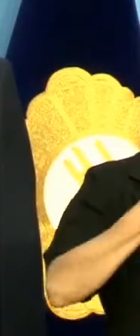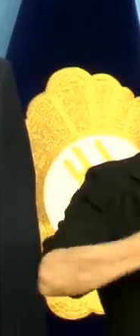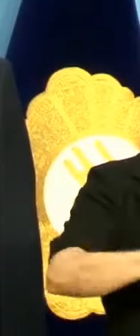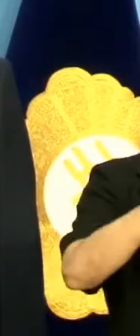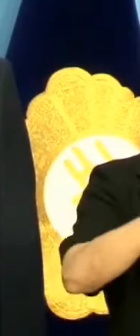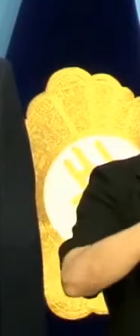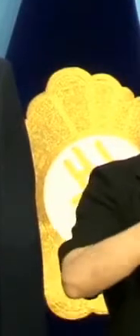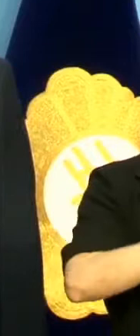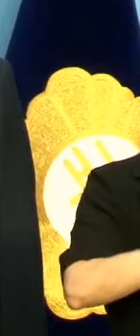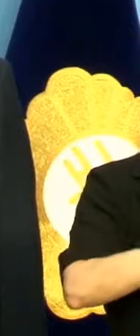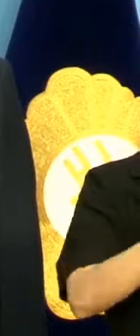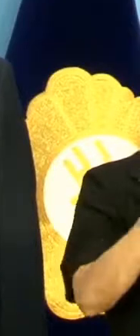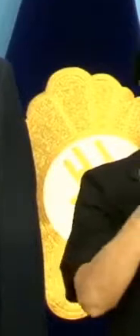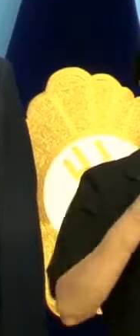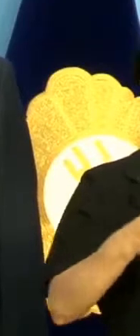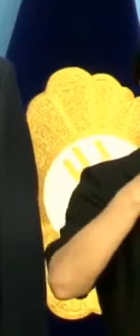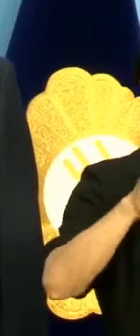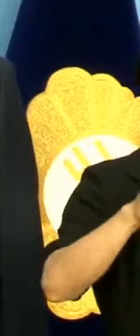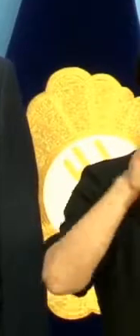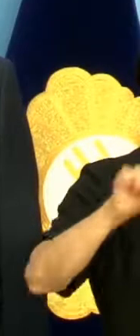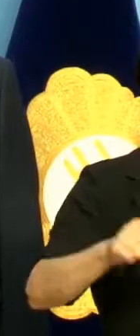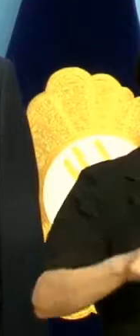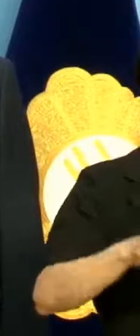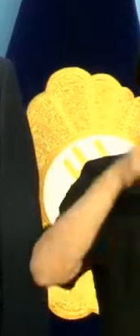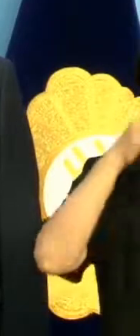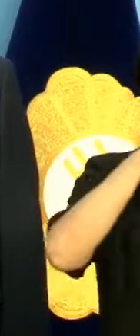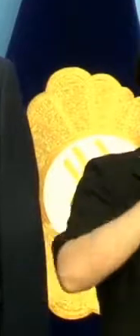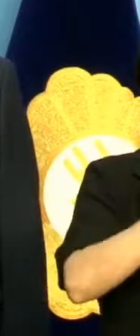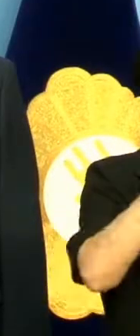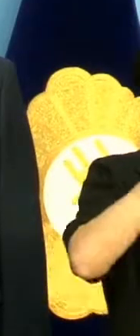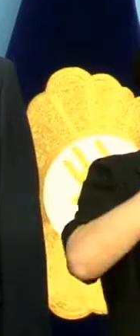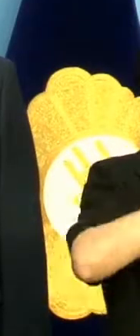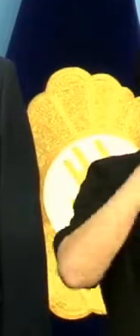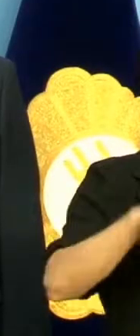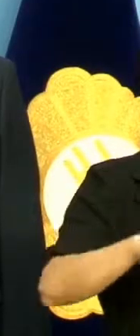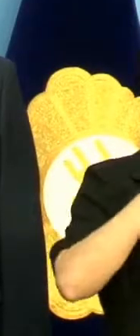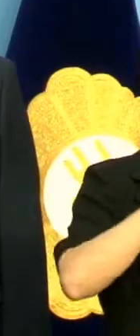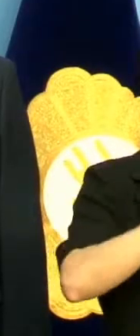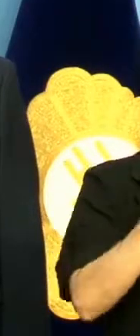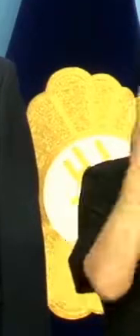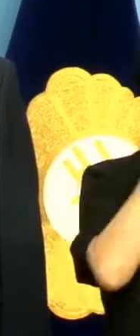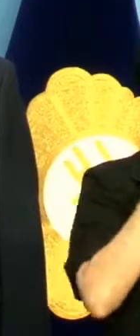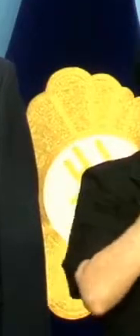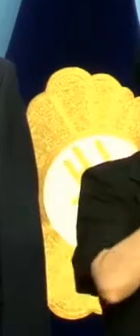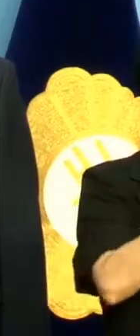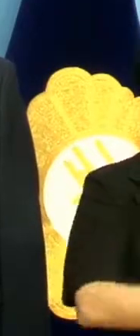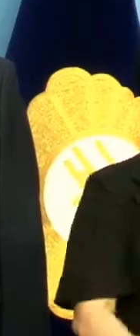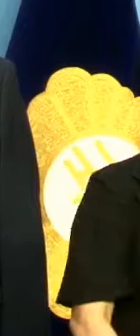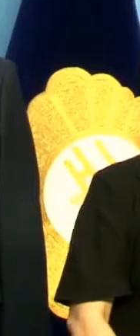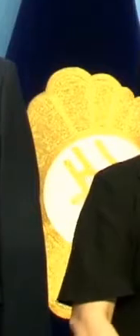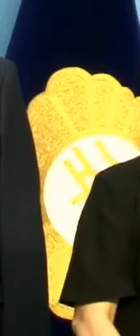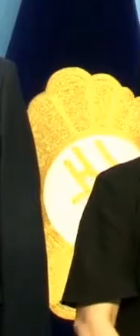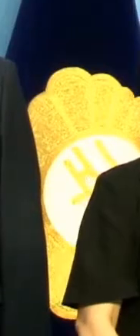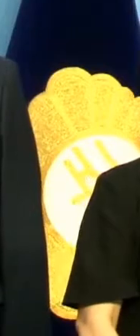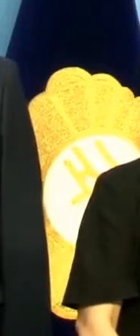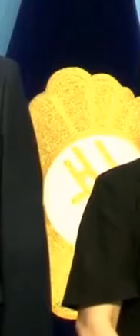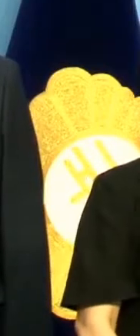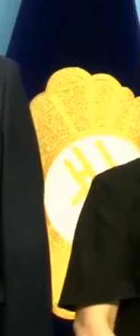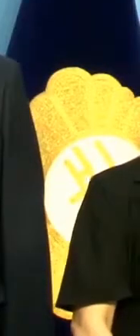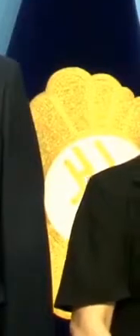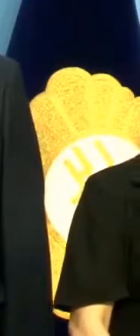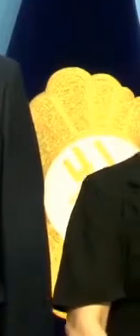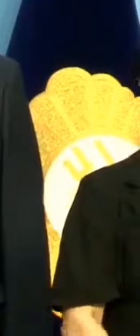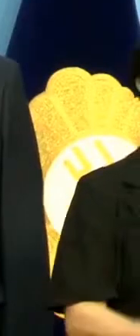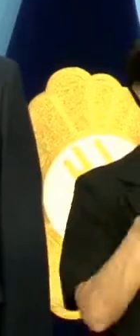이스타 홀딩스 를 통한 상속세 포탈 요구에 대한 수사를 의뢰 하였습니다 어